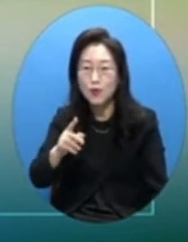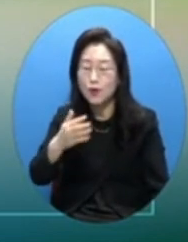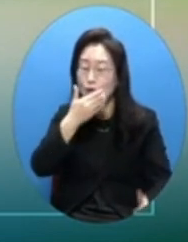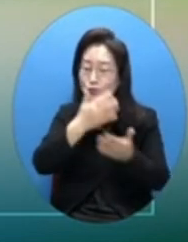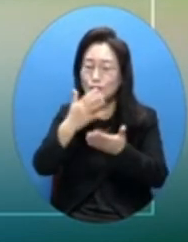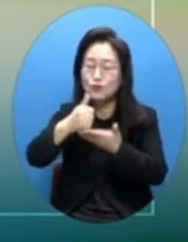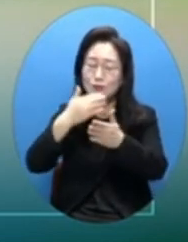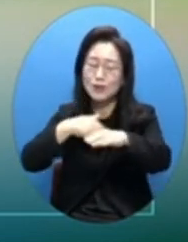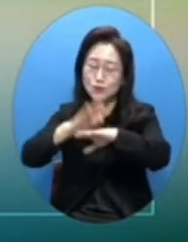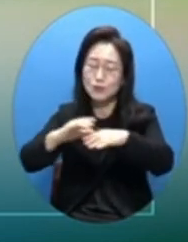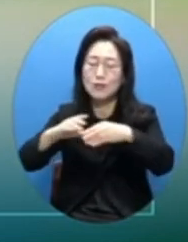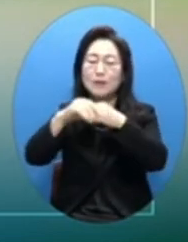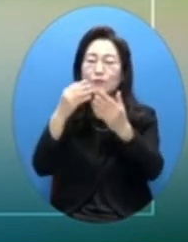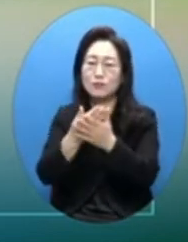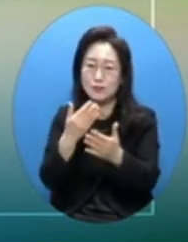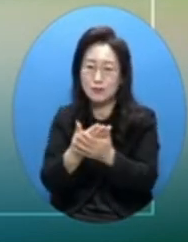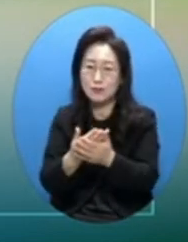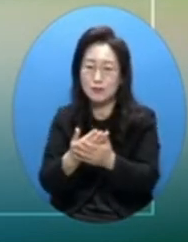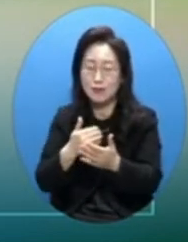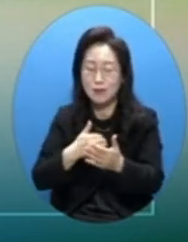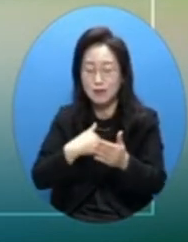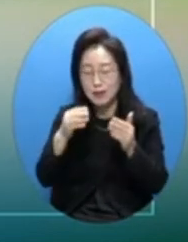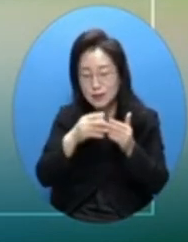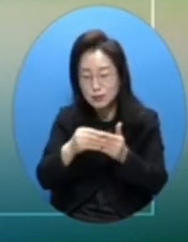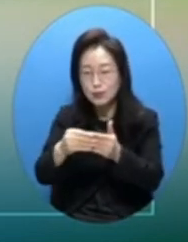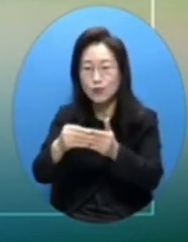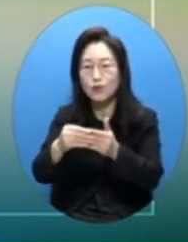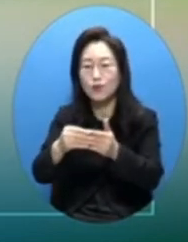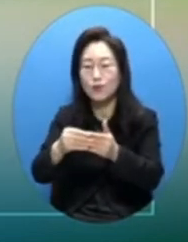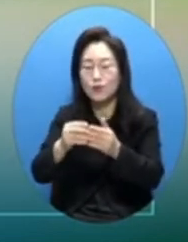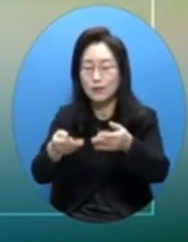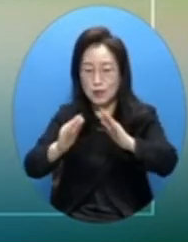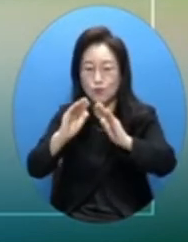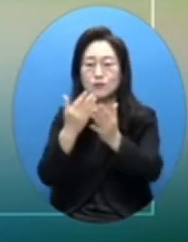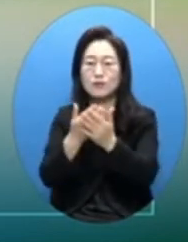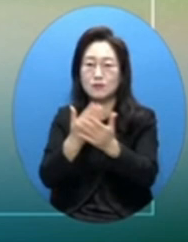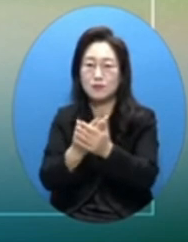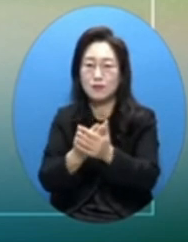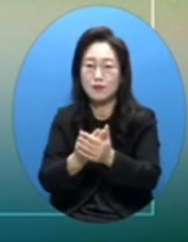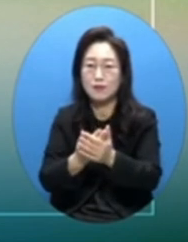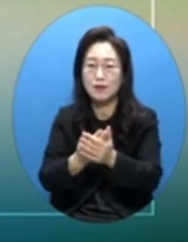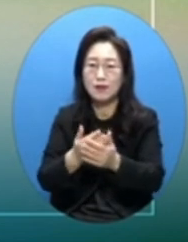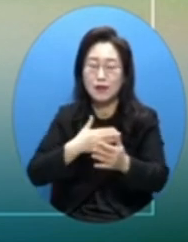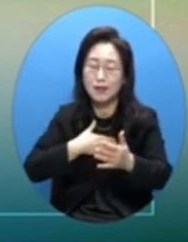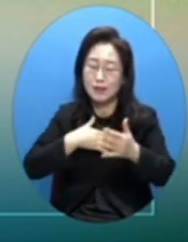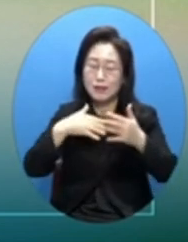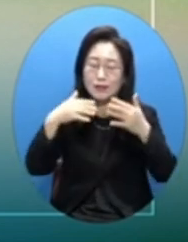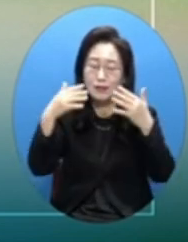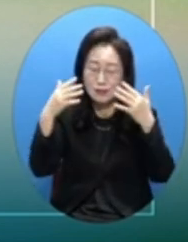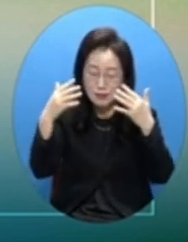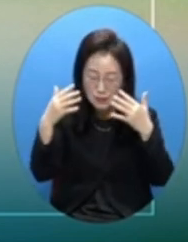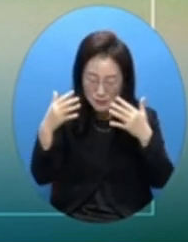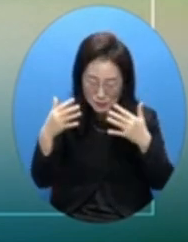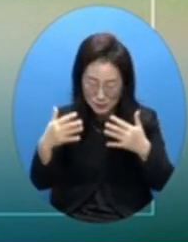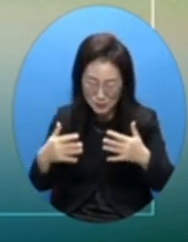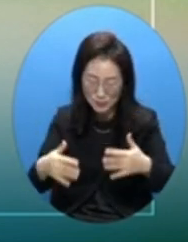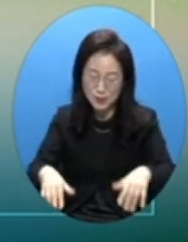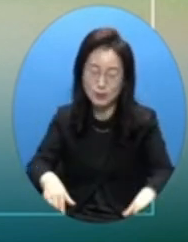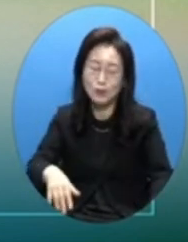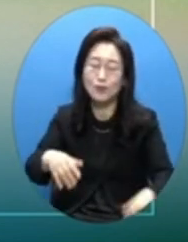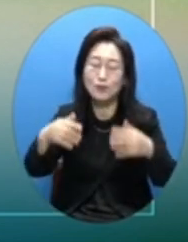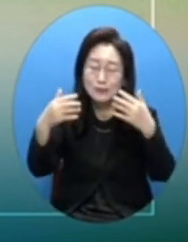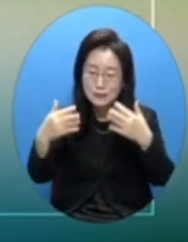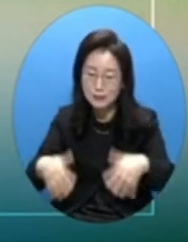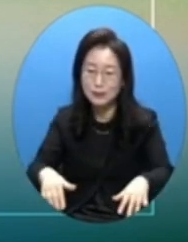손을 잡아주소서. Lead me on, let me stand. 나를 이끄시고 세우소서. I'm tired, I'm weak, I'm worn. 난 피곤하고